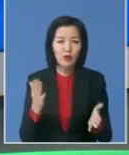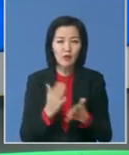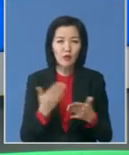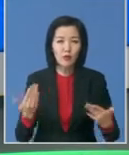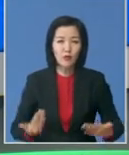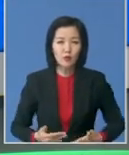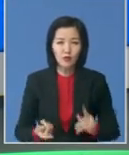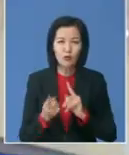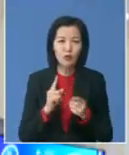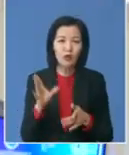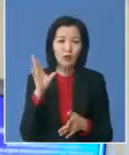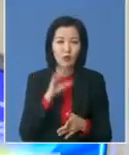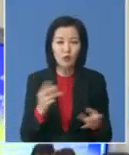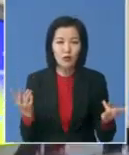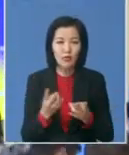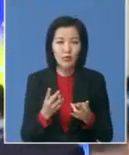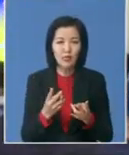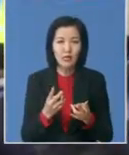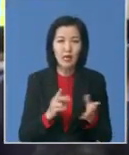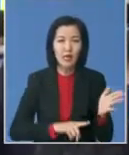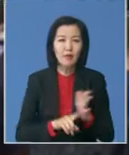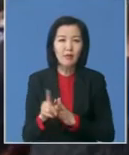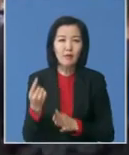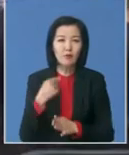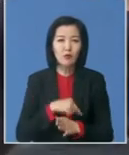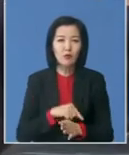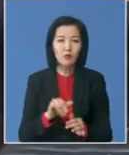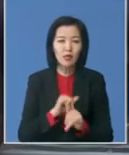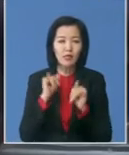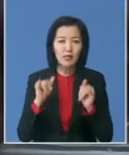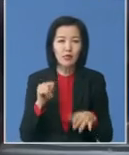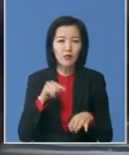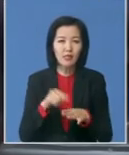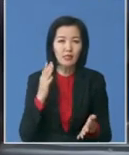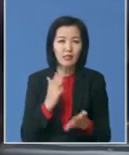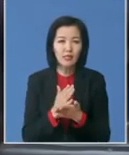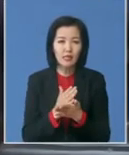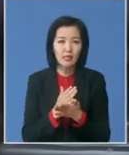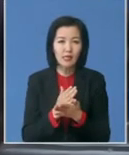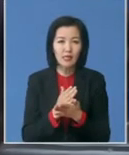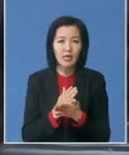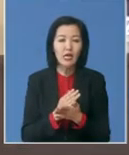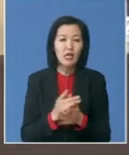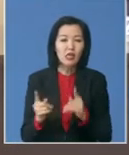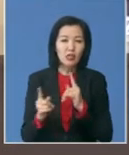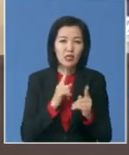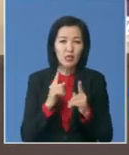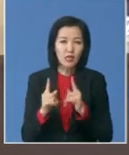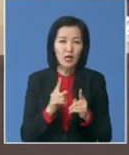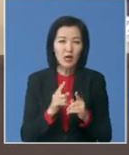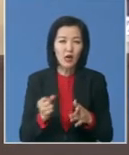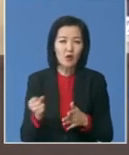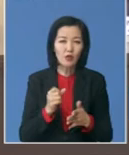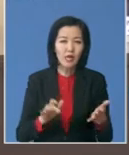үшін өзгере білу керек деп ұран тастаған елбасы бастамасы ұлт рухының асқақтауына сеп болады дейді тіл сарайында бас қосқан алқалы